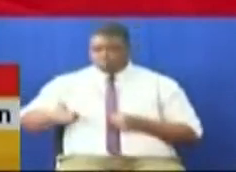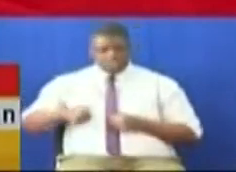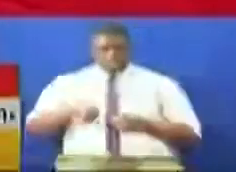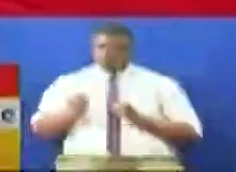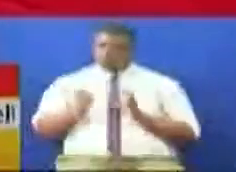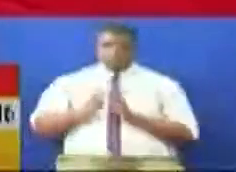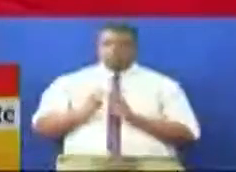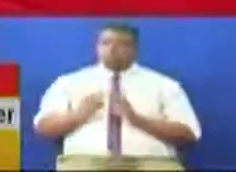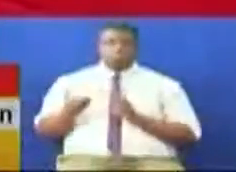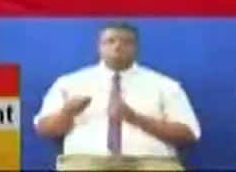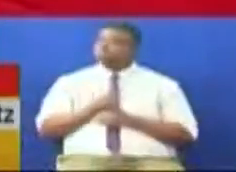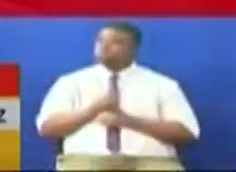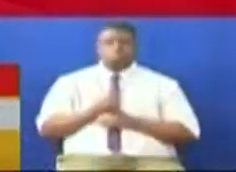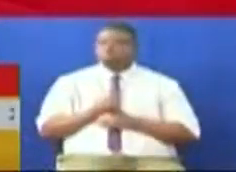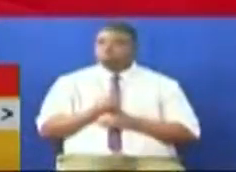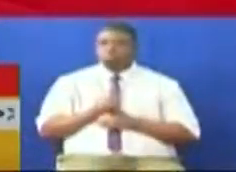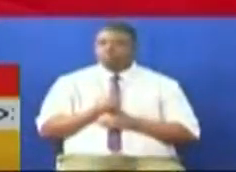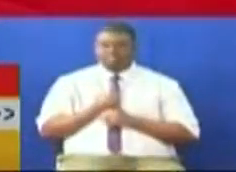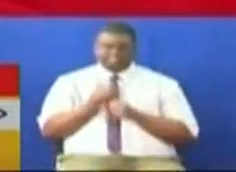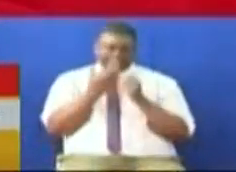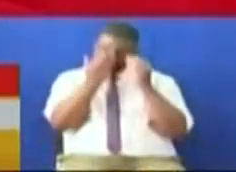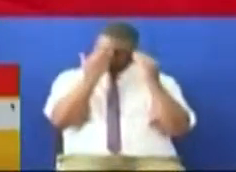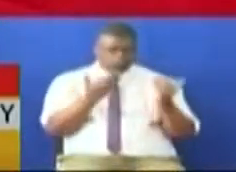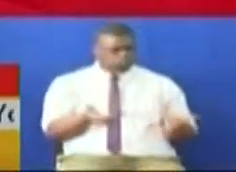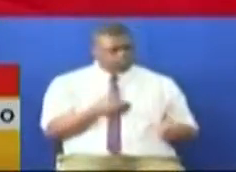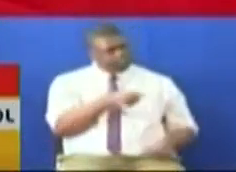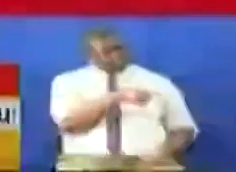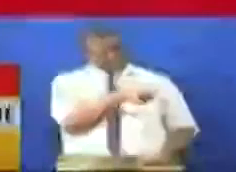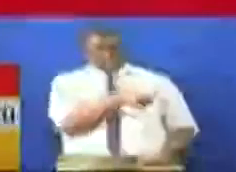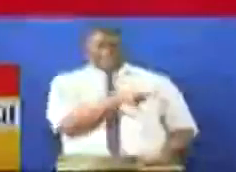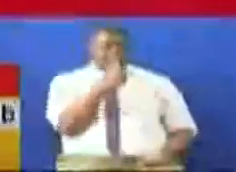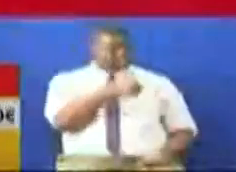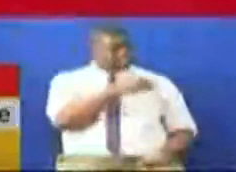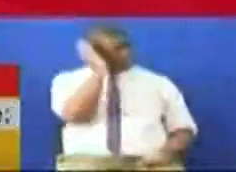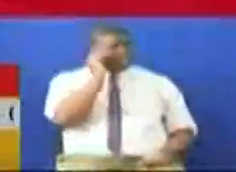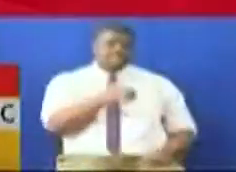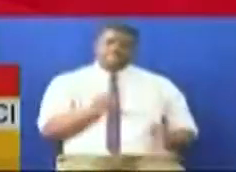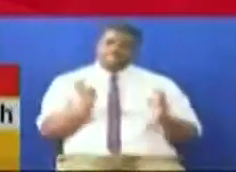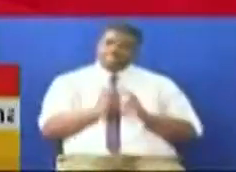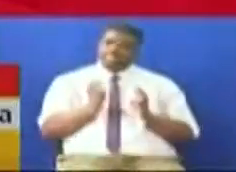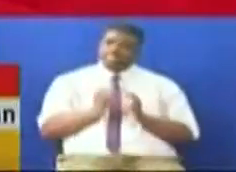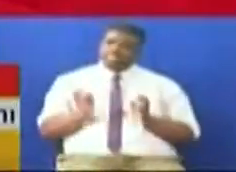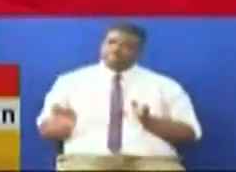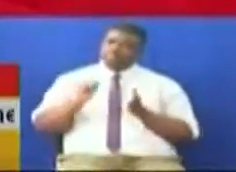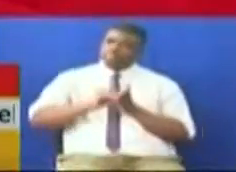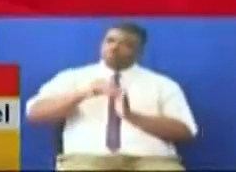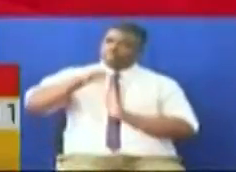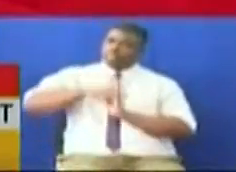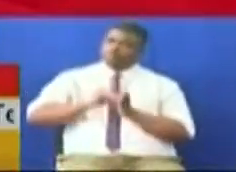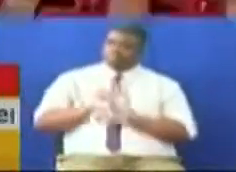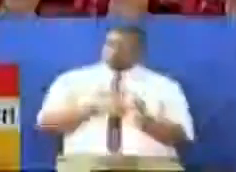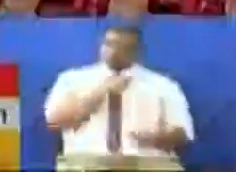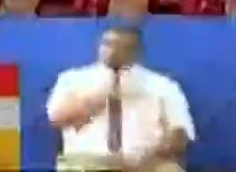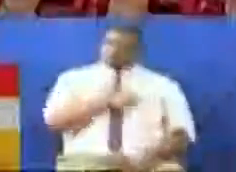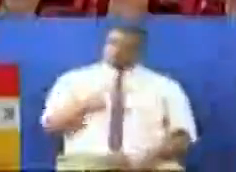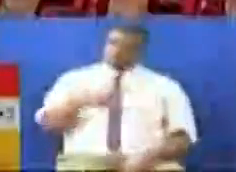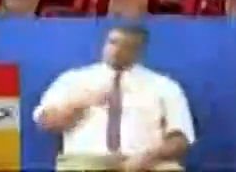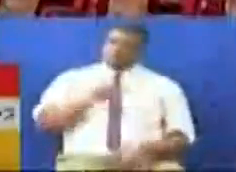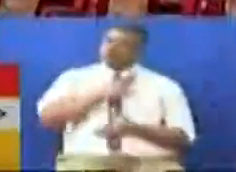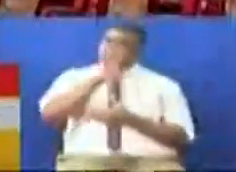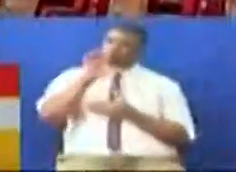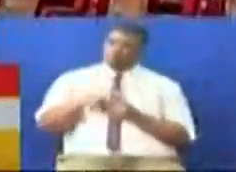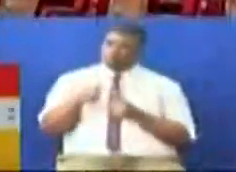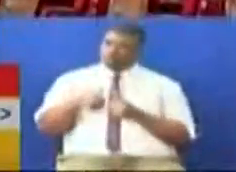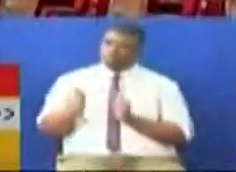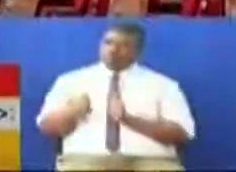sijajua ni kwa nini serikali au TANESCO isinge weka utaratibu wa kuona namna sasa hawa wadaiwa wote na wao